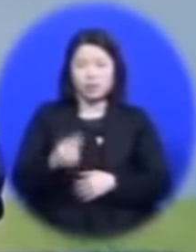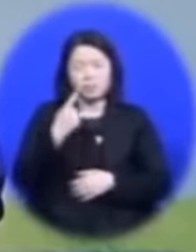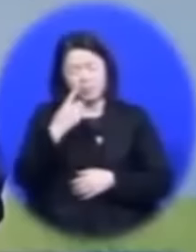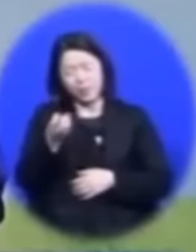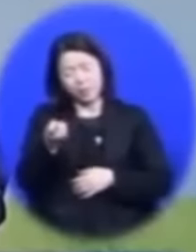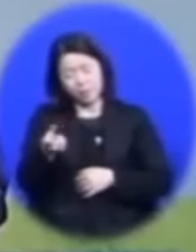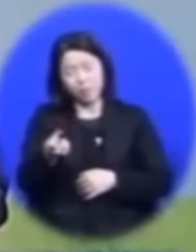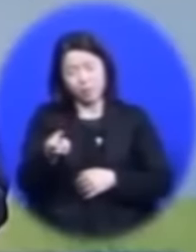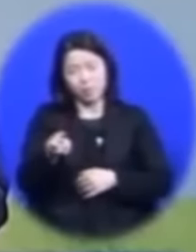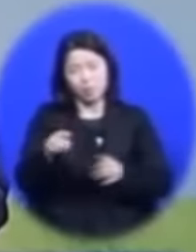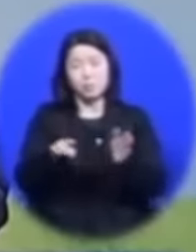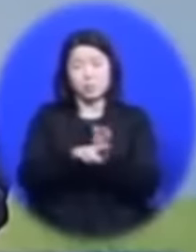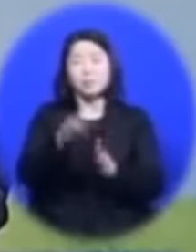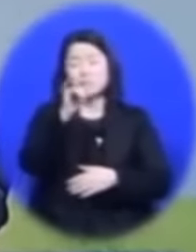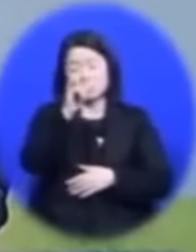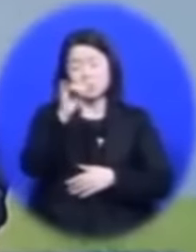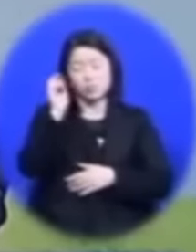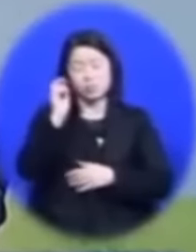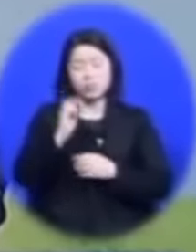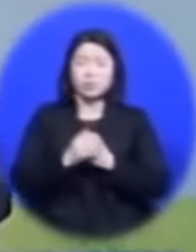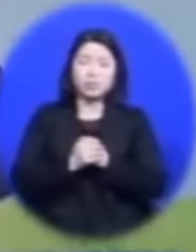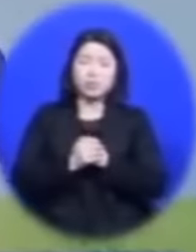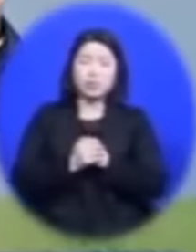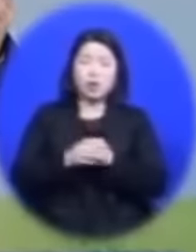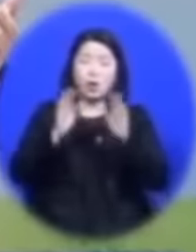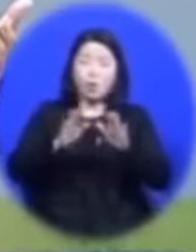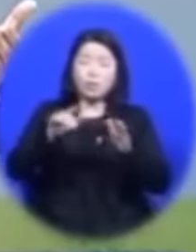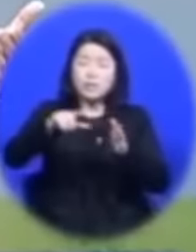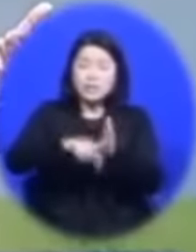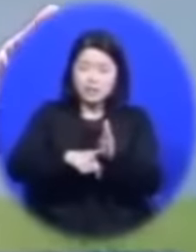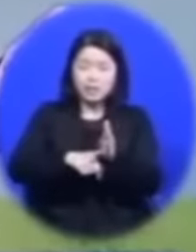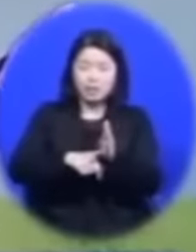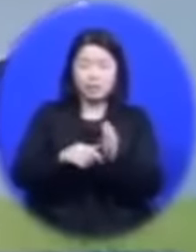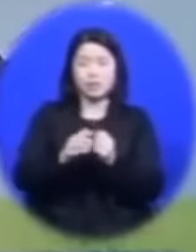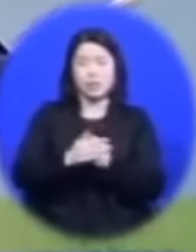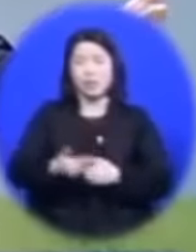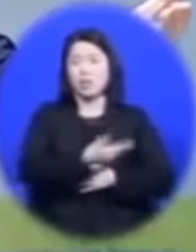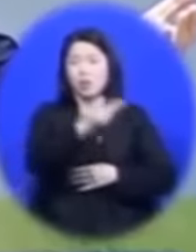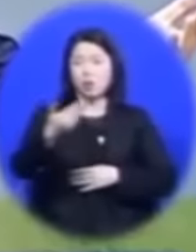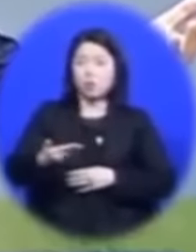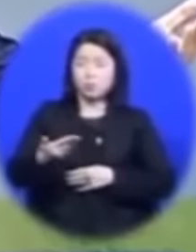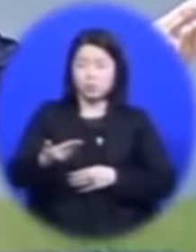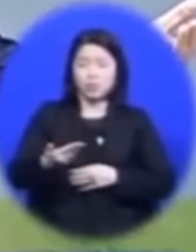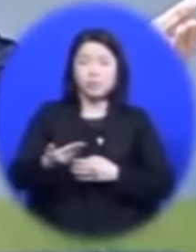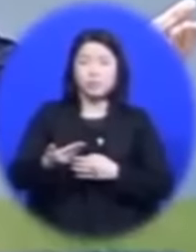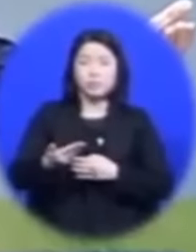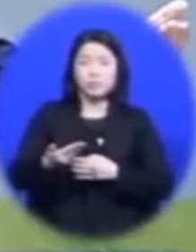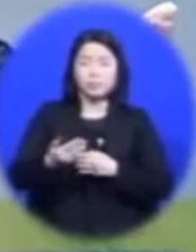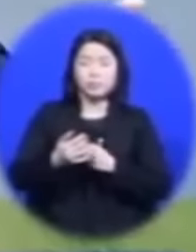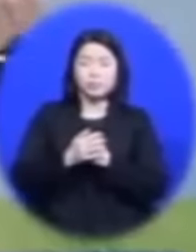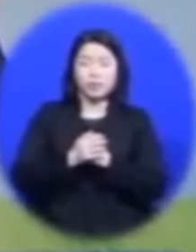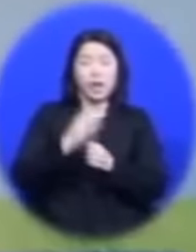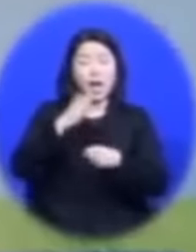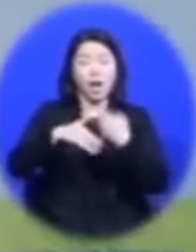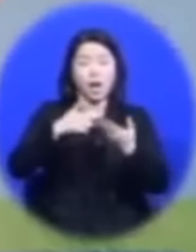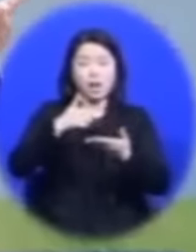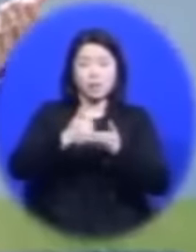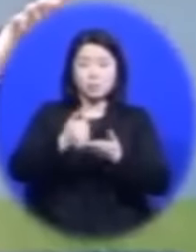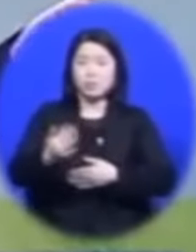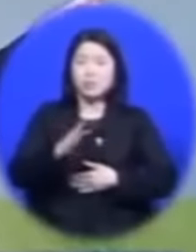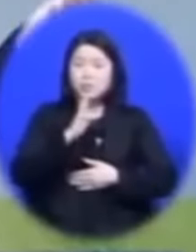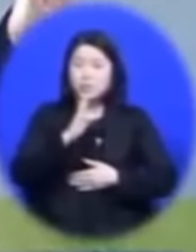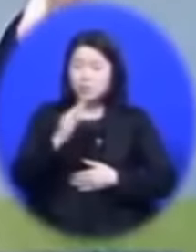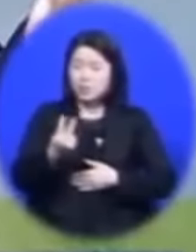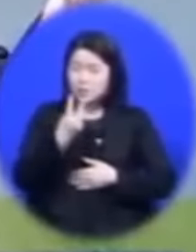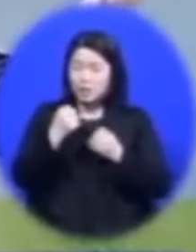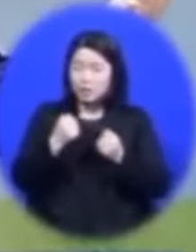겨자씨만한 믿음은 있겠지요. 오늘 이 시간에도 여러분들이 하나님이 정말